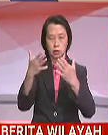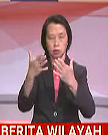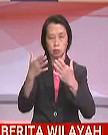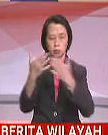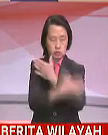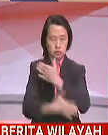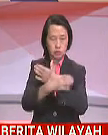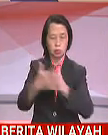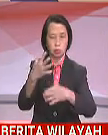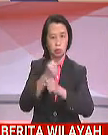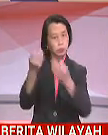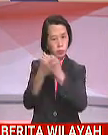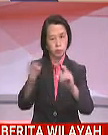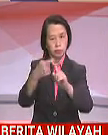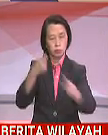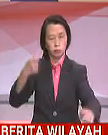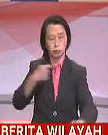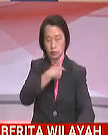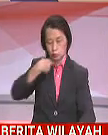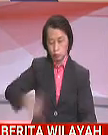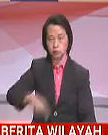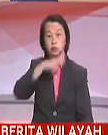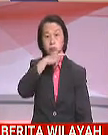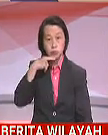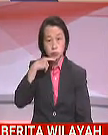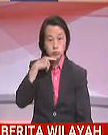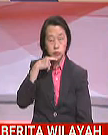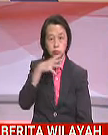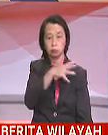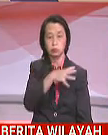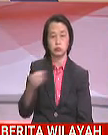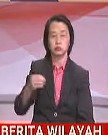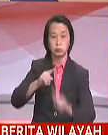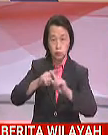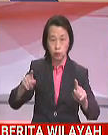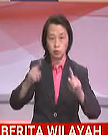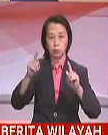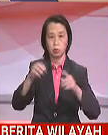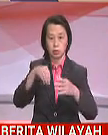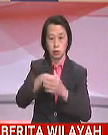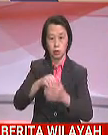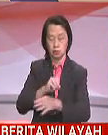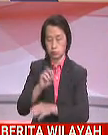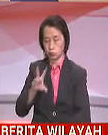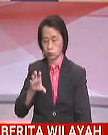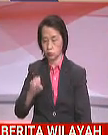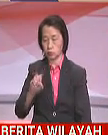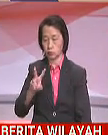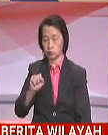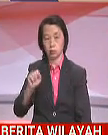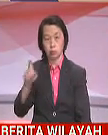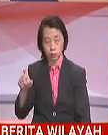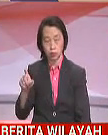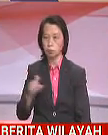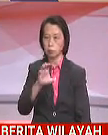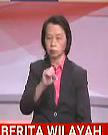vaccines from China, from India, from Russia because they are considered as low income country. Tapi even dalam COVAX for instance, yeah,